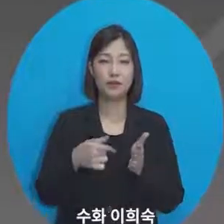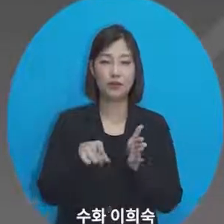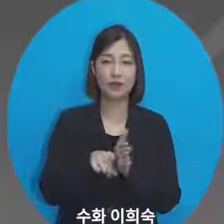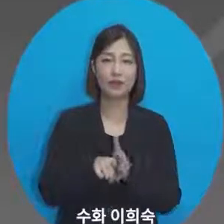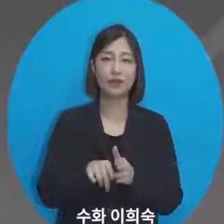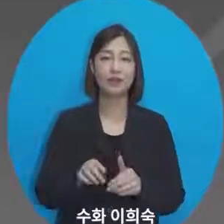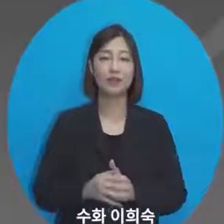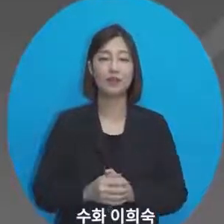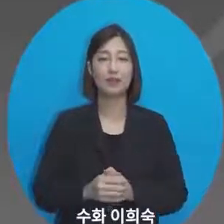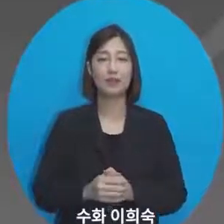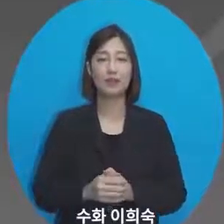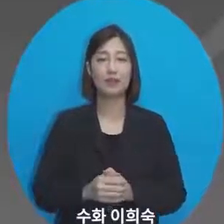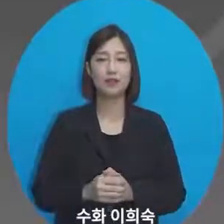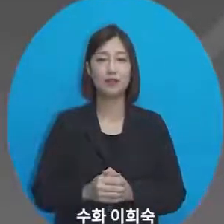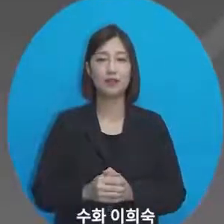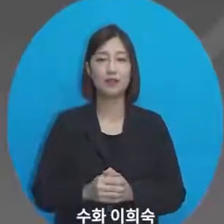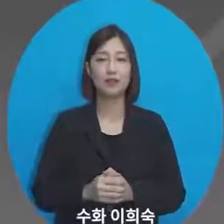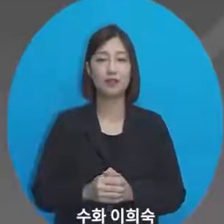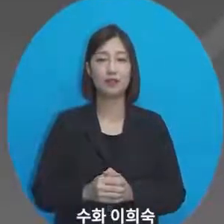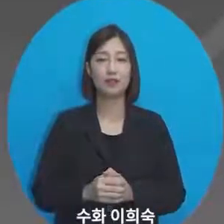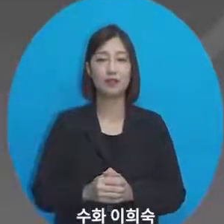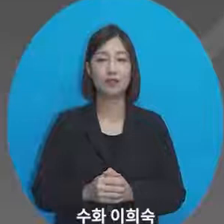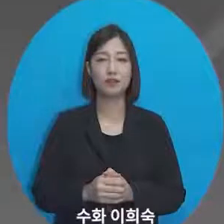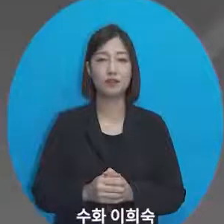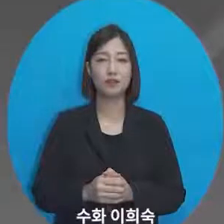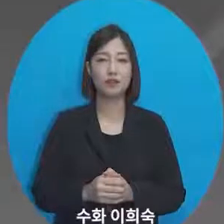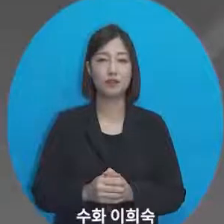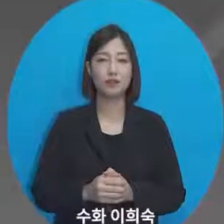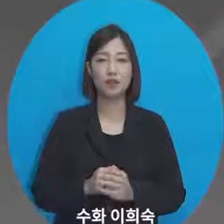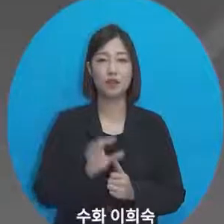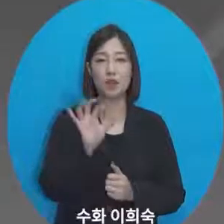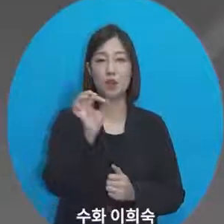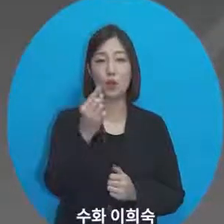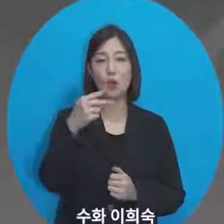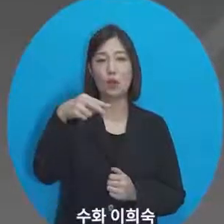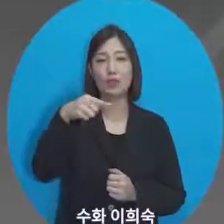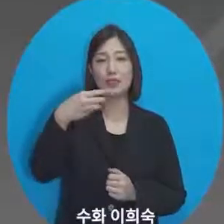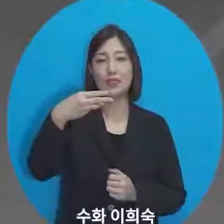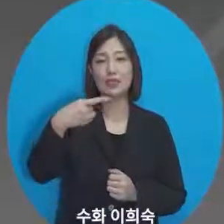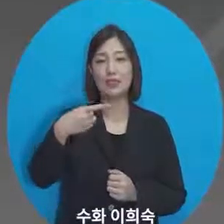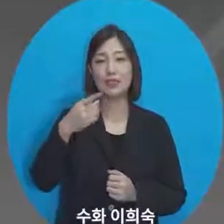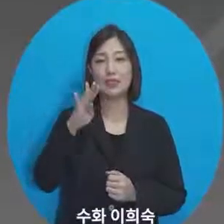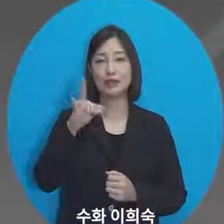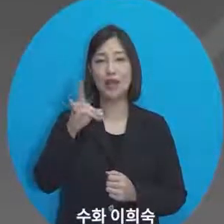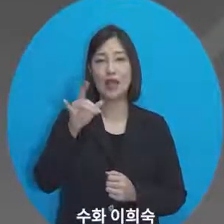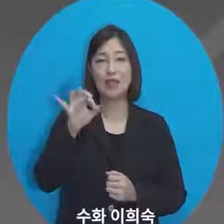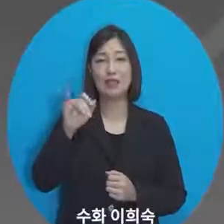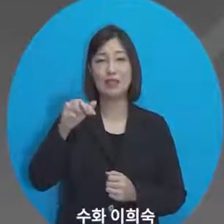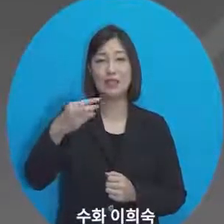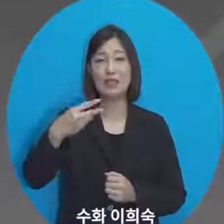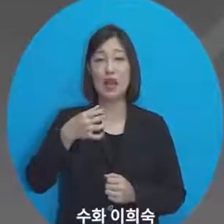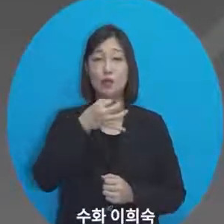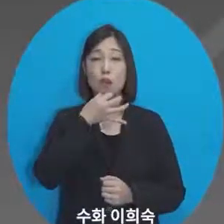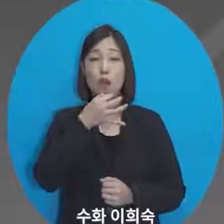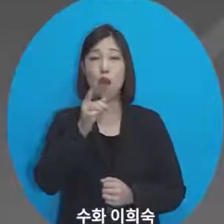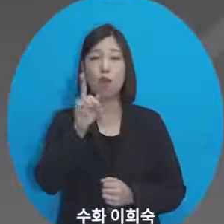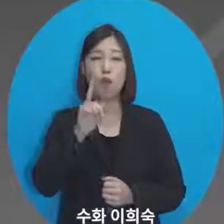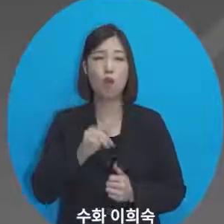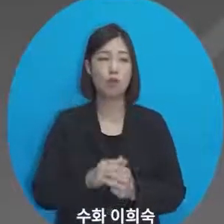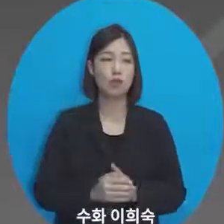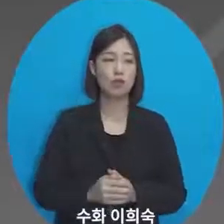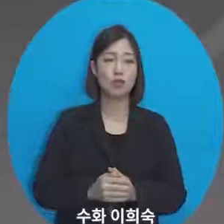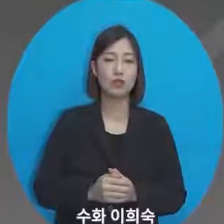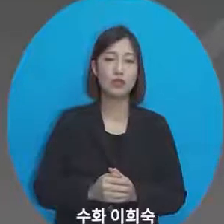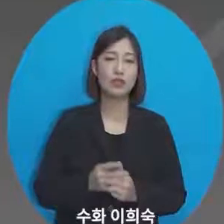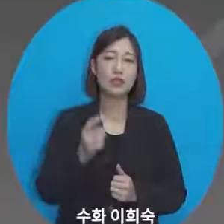그런 환자분들 위해서 오스터메이트라고 해서 인공 방광이라든가 인공 항문을 씻을 수 있도록